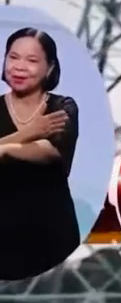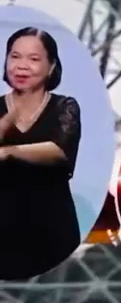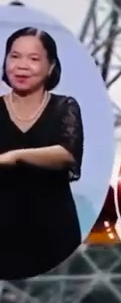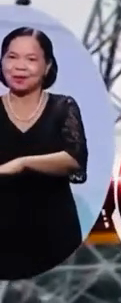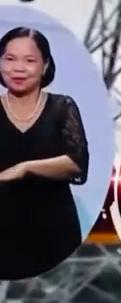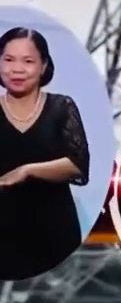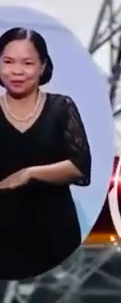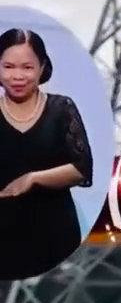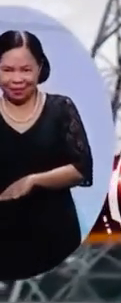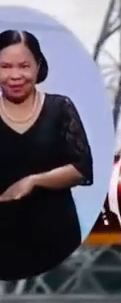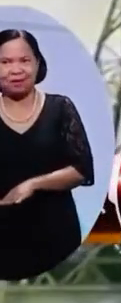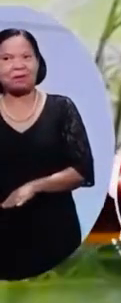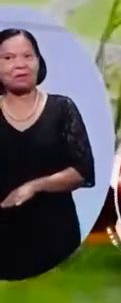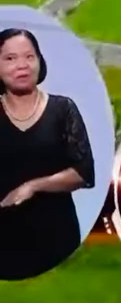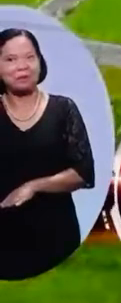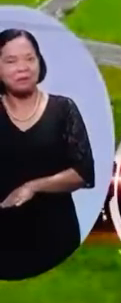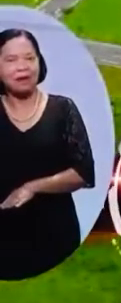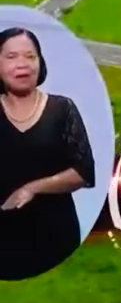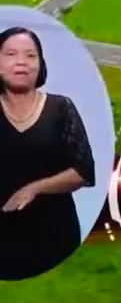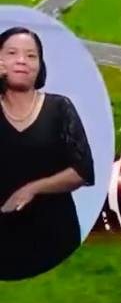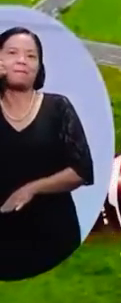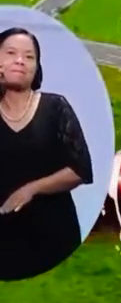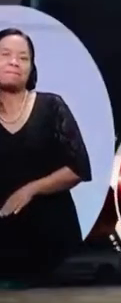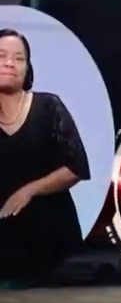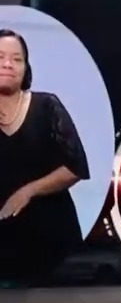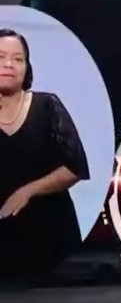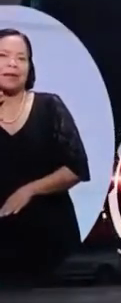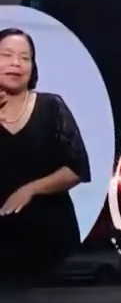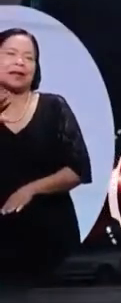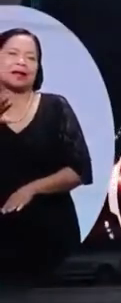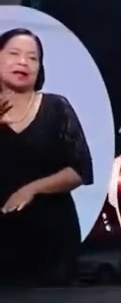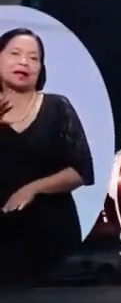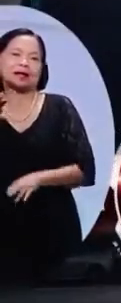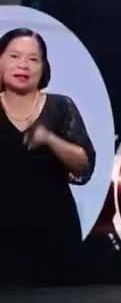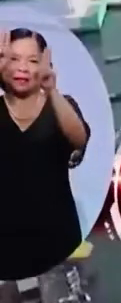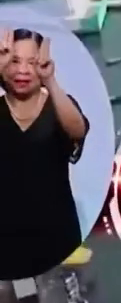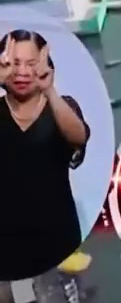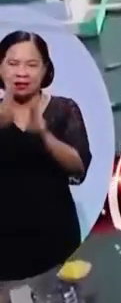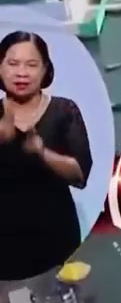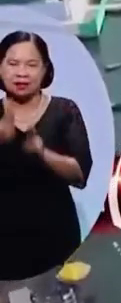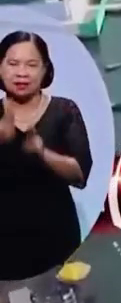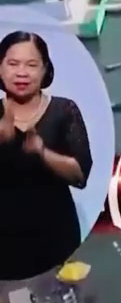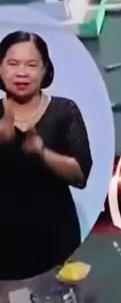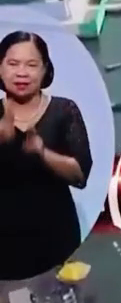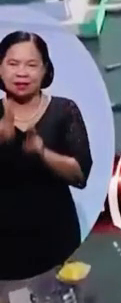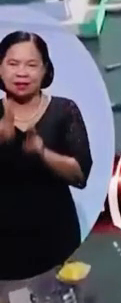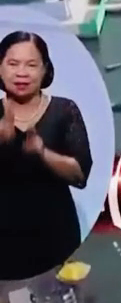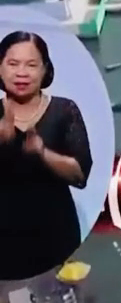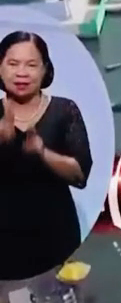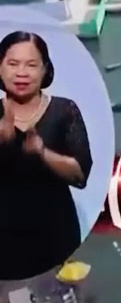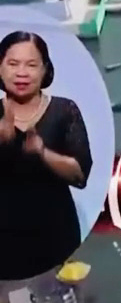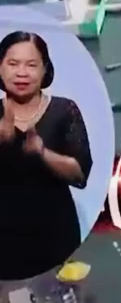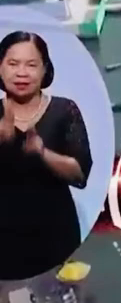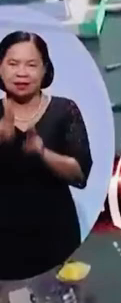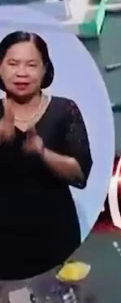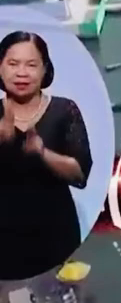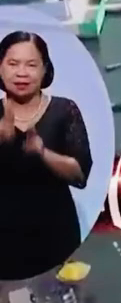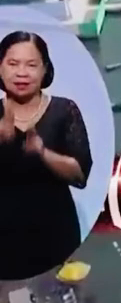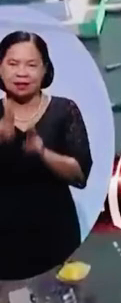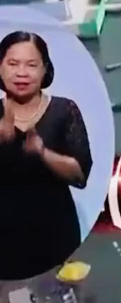ngầm 110 kV xuyên biển Hà Tiên Phú Quốc, cảng hàng không quốc tế Phú Quốc, cảng biển quốc.